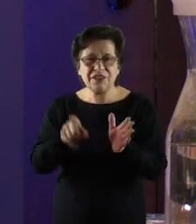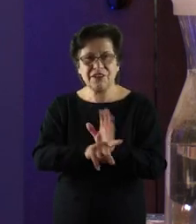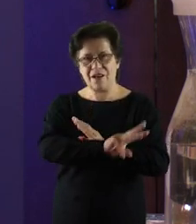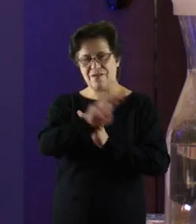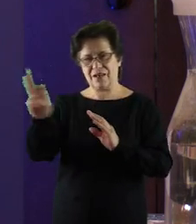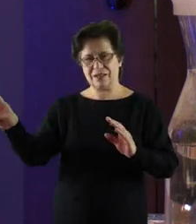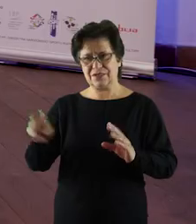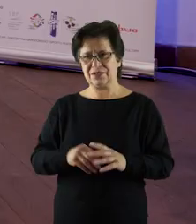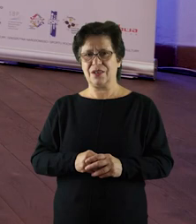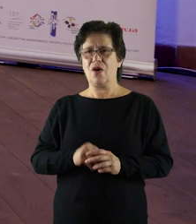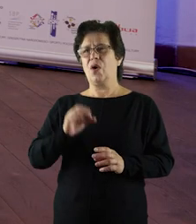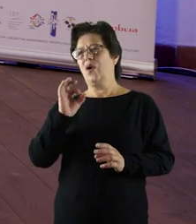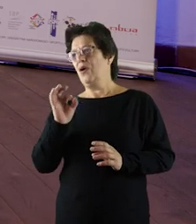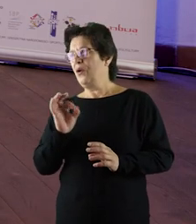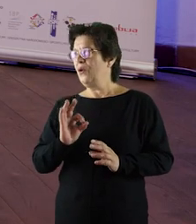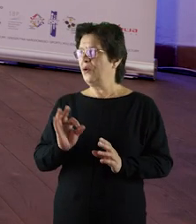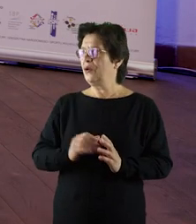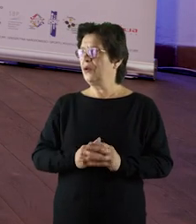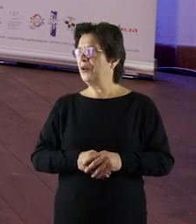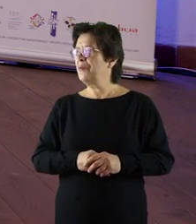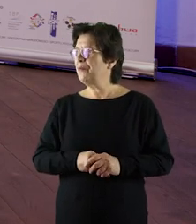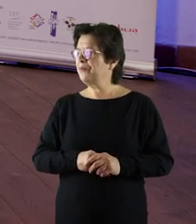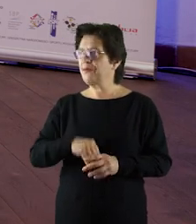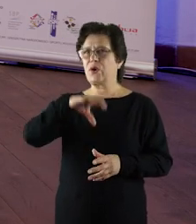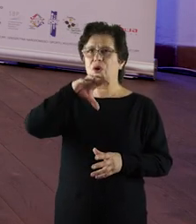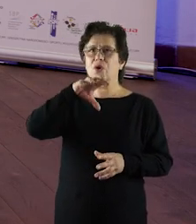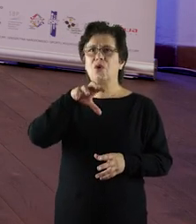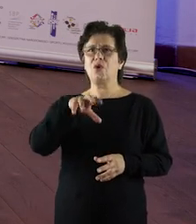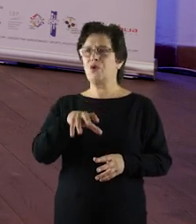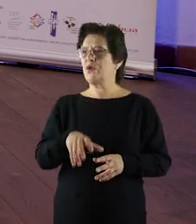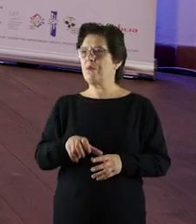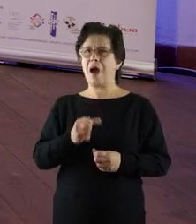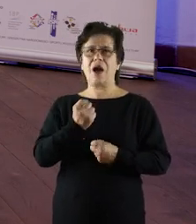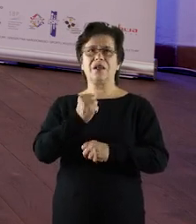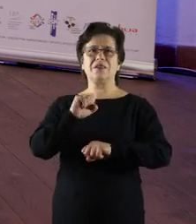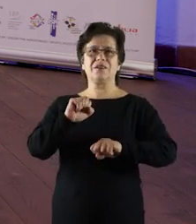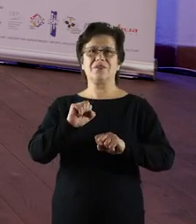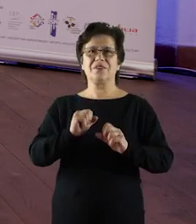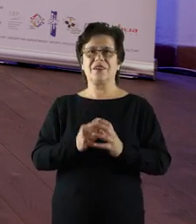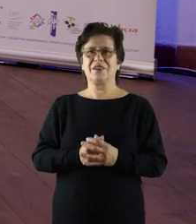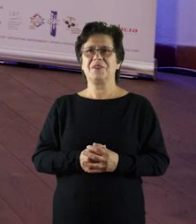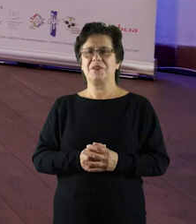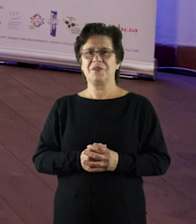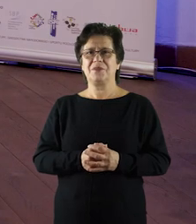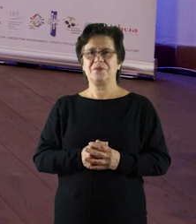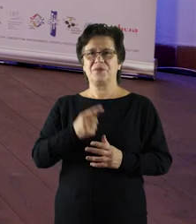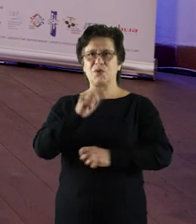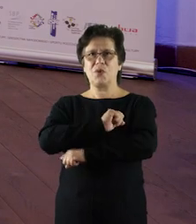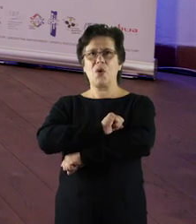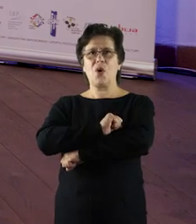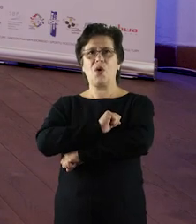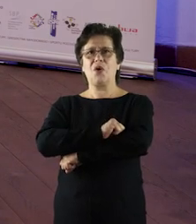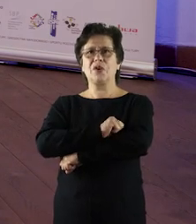przejmuje mikrofon? Oj, tam jest taka aktywna grupa. Czy udałoby nam się dotrzeć w tamtą stronę, pod okno? Tak, tam